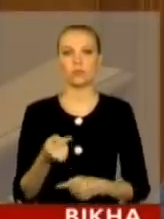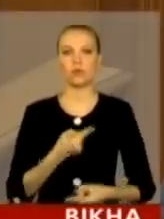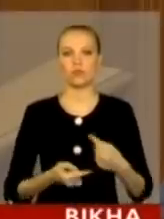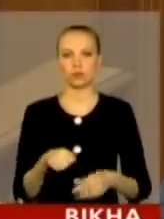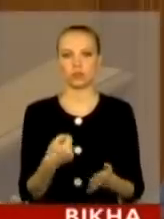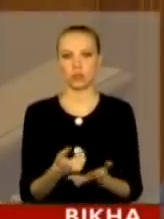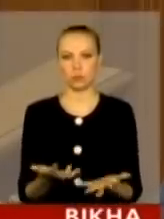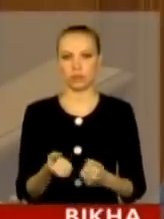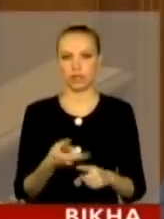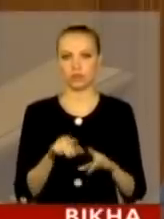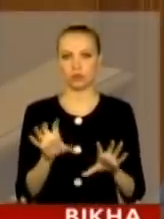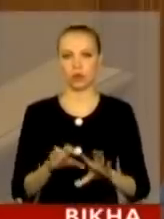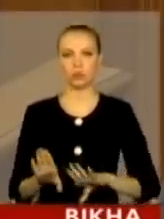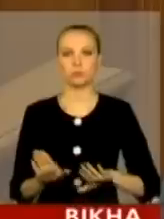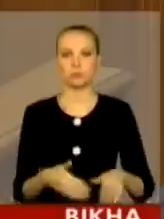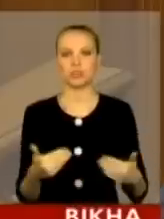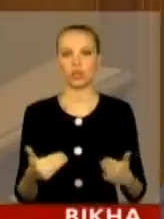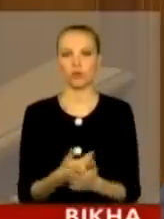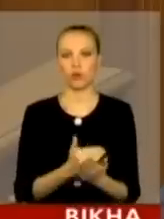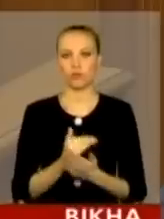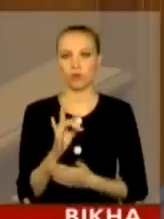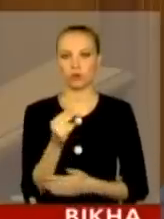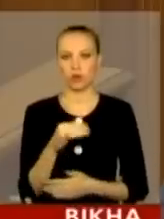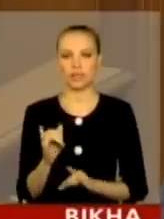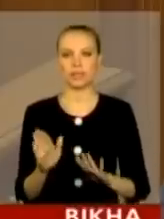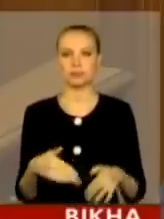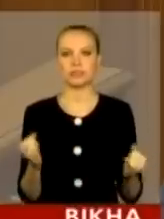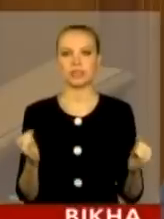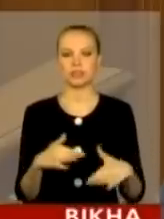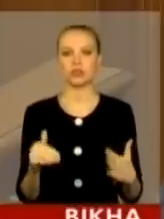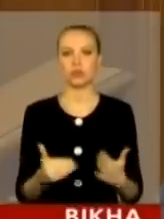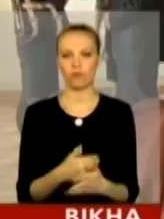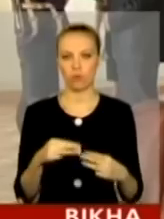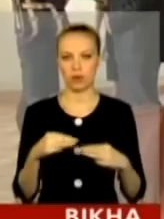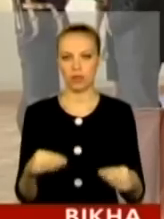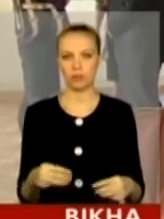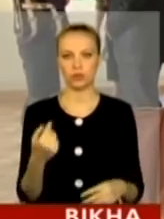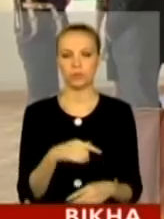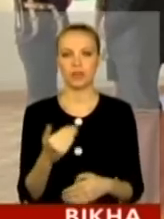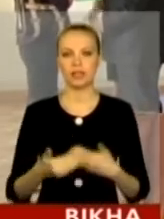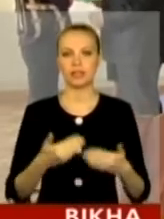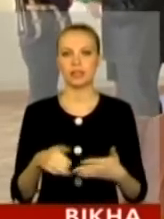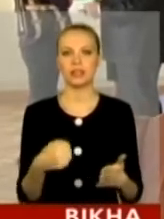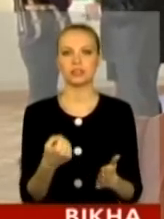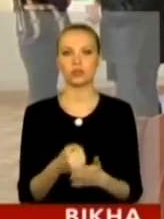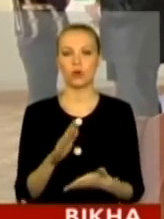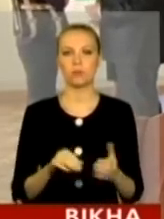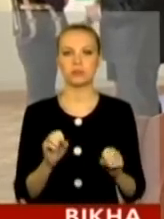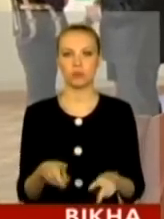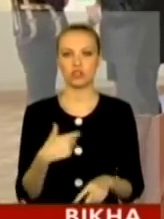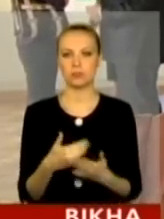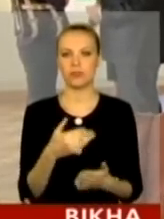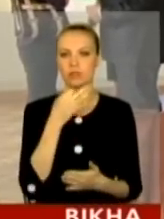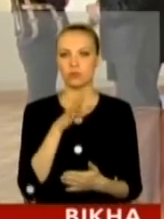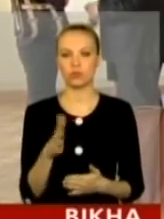його прийняття після нової Верховної Ради і після скликання Нового парламенту тенденція до убезпечення себе від